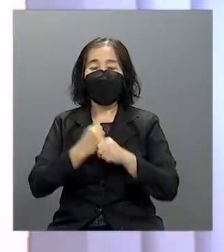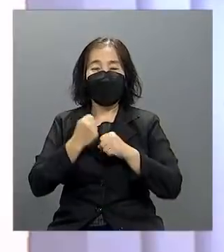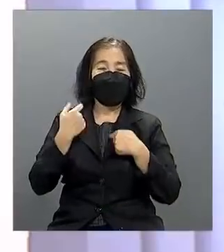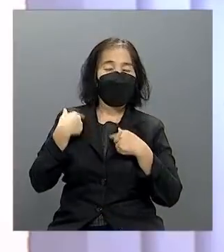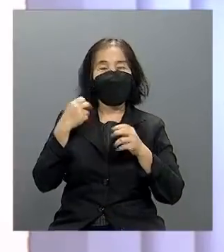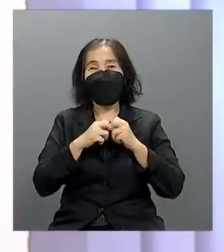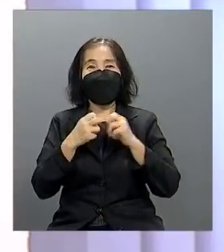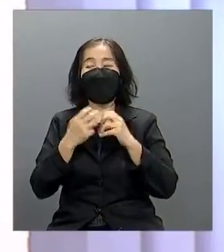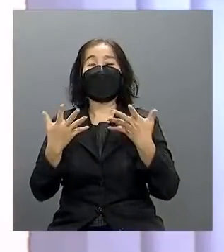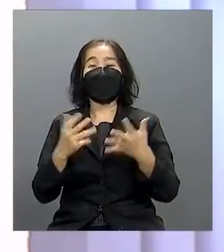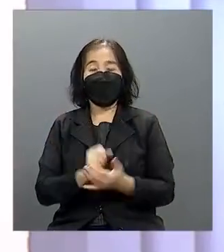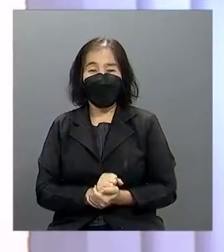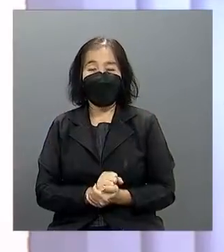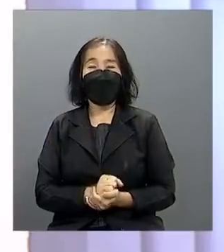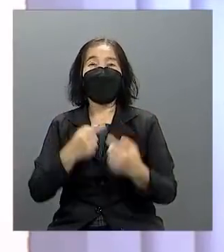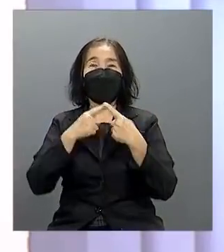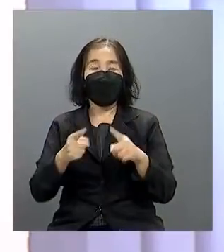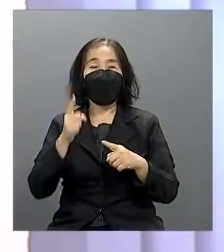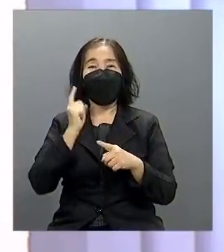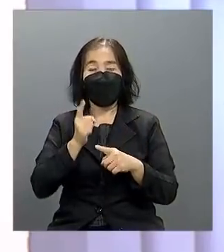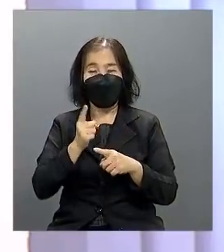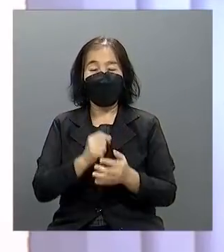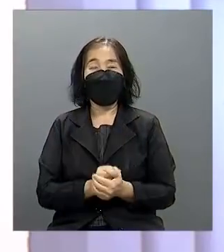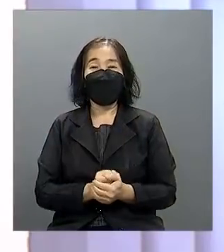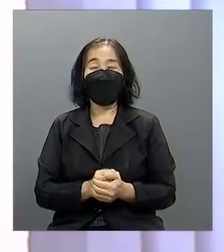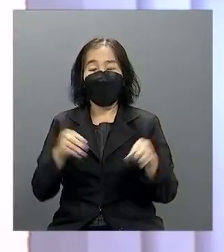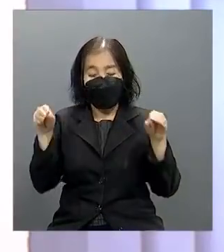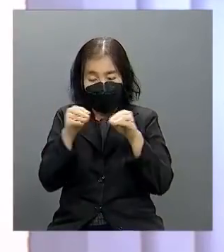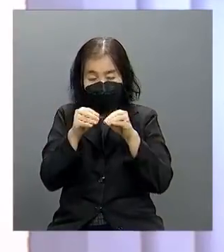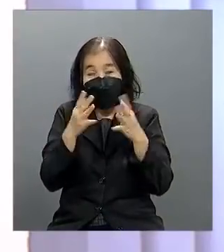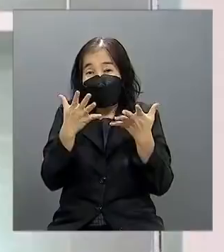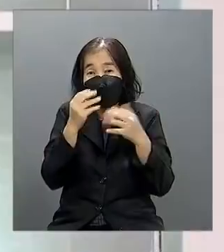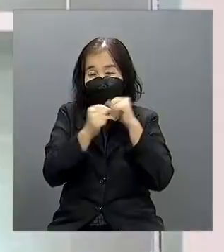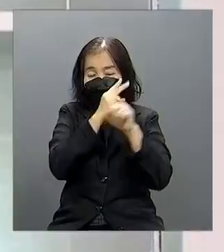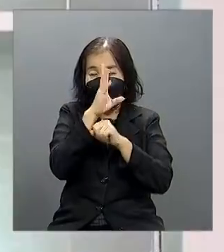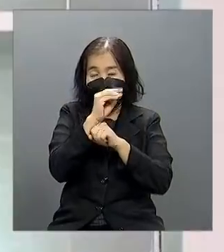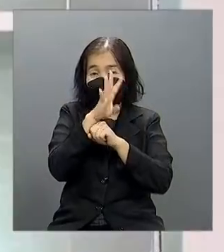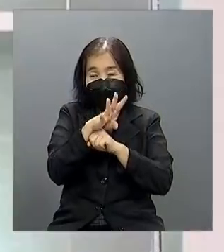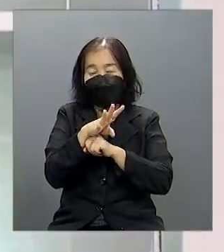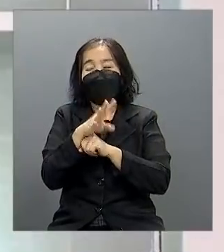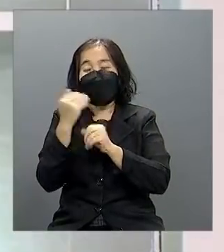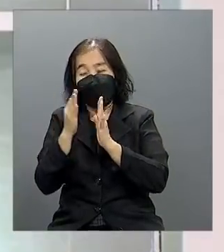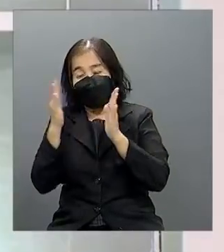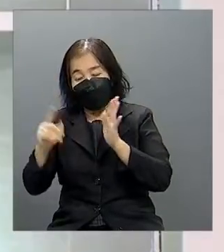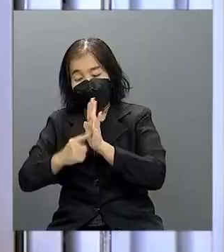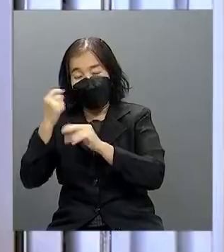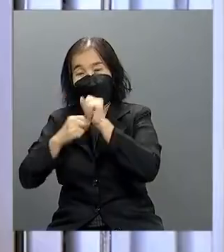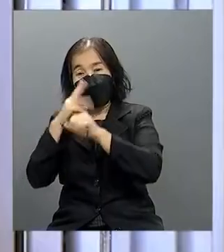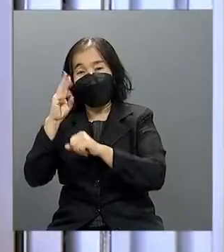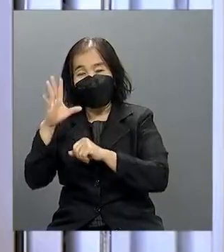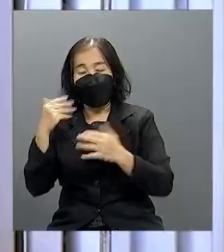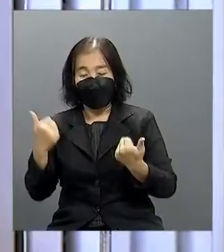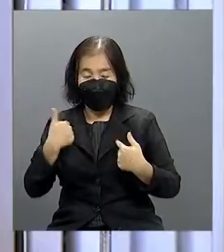ะจะสิ้นปีแล้ว จะสิ้นเดือนแล้วจะสิ้นใจเหมือนกันนะคะเงินยังเข้าไม่ครบเลยค่ะตอนนี ้ก็ทวงสิ